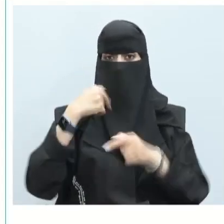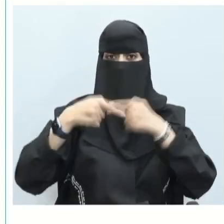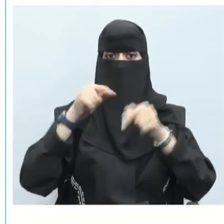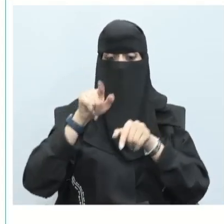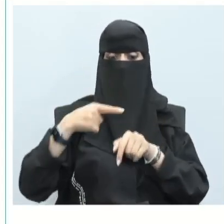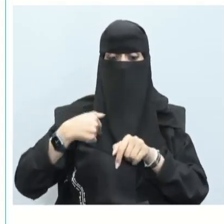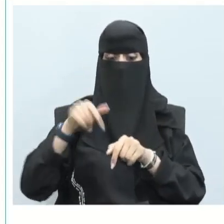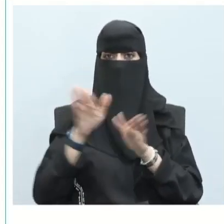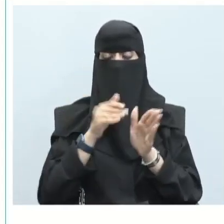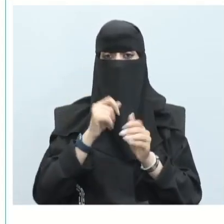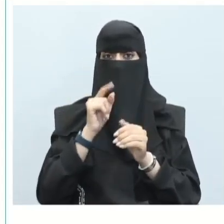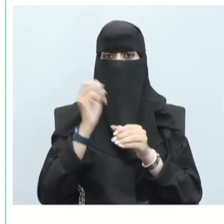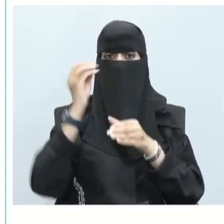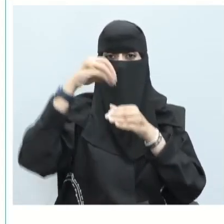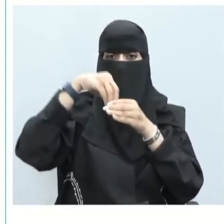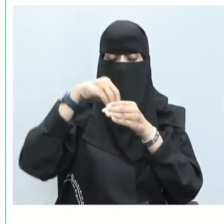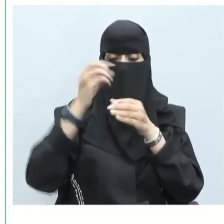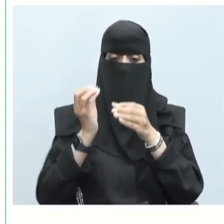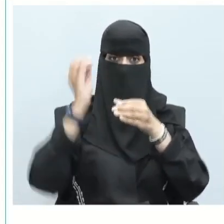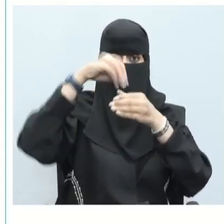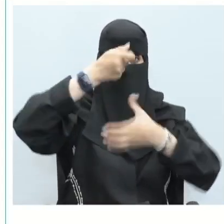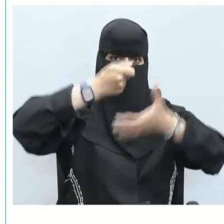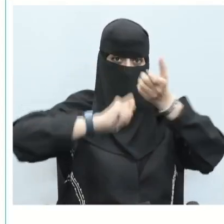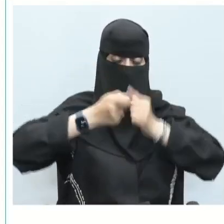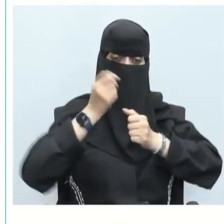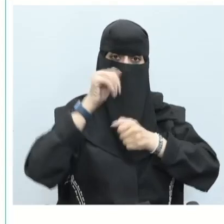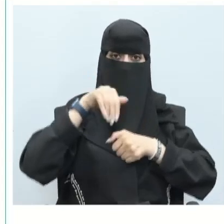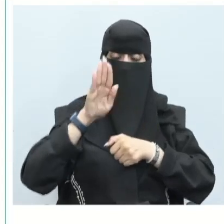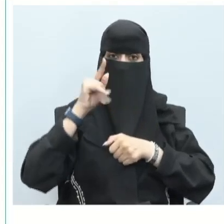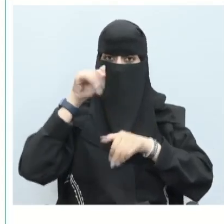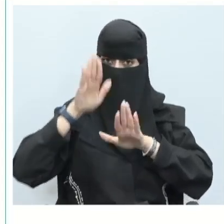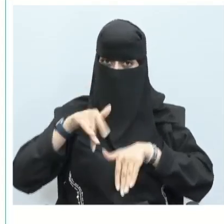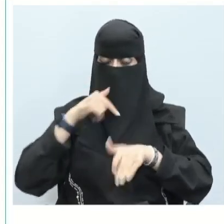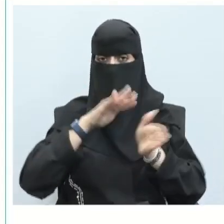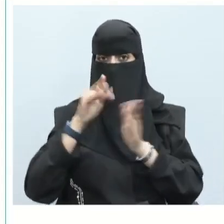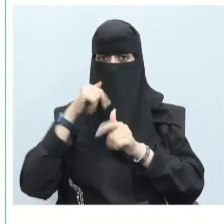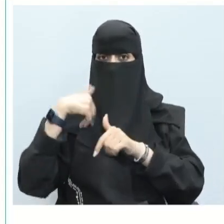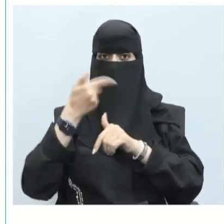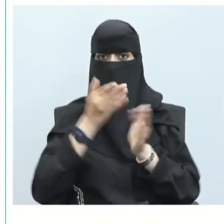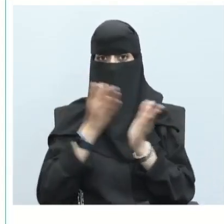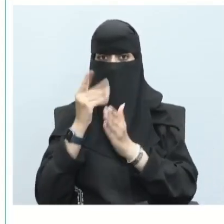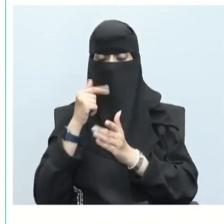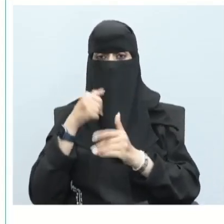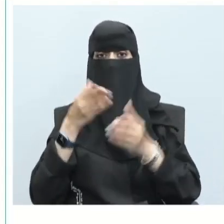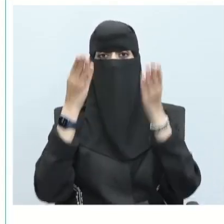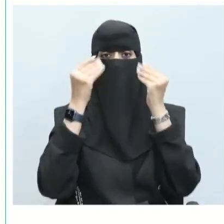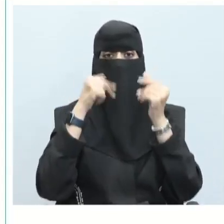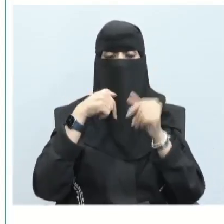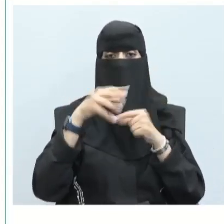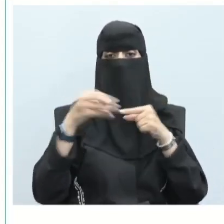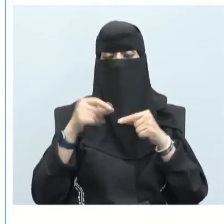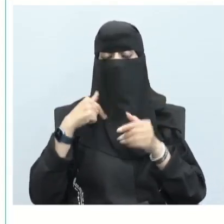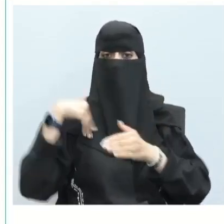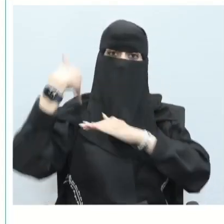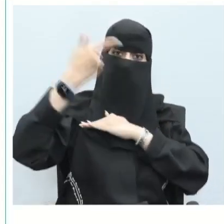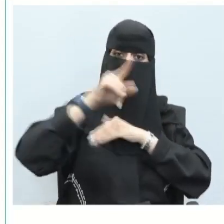تسميم البئر تقع هذه المغالطه حين تقدم معلومات سلبيه سلفا لا